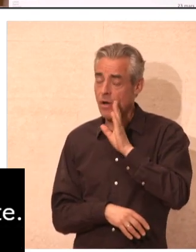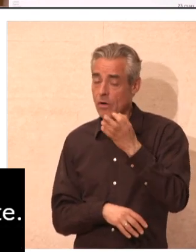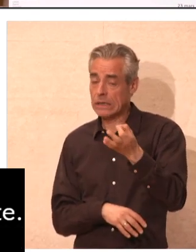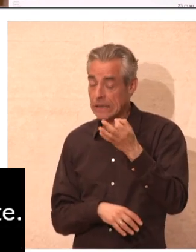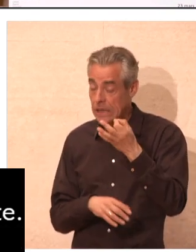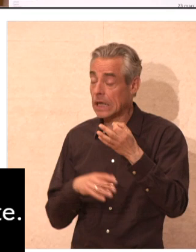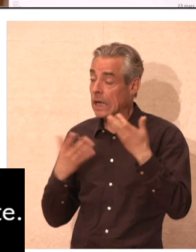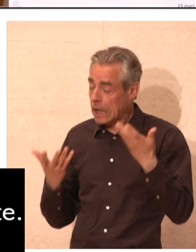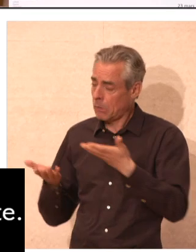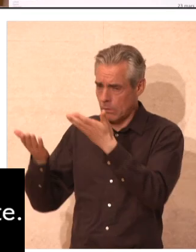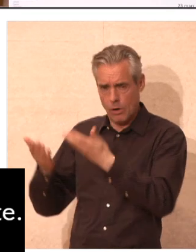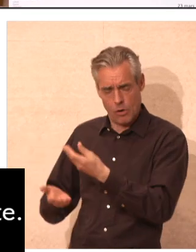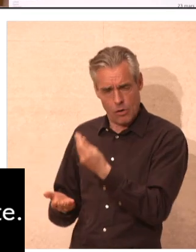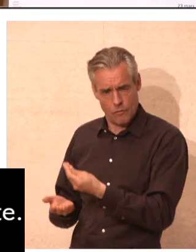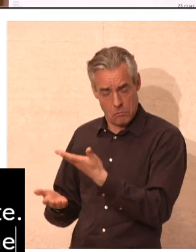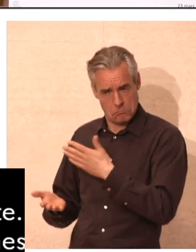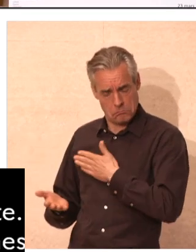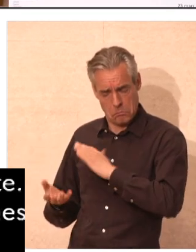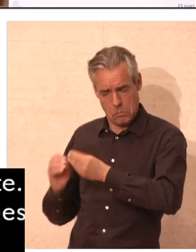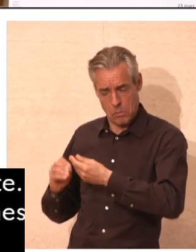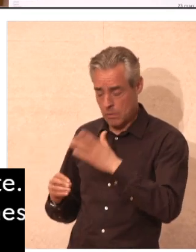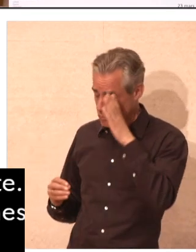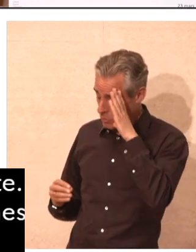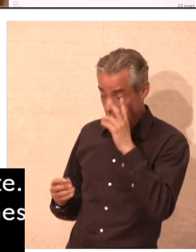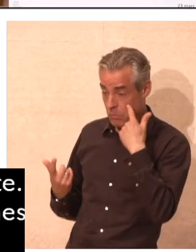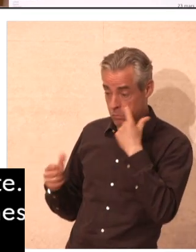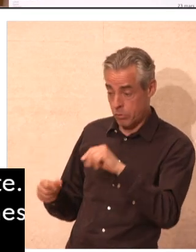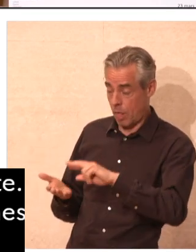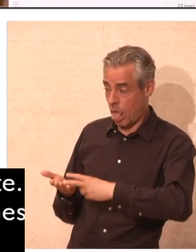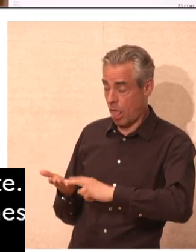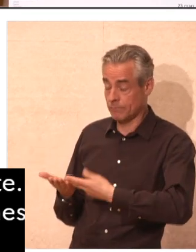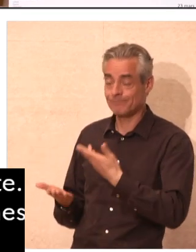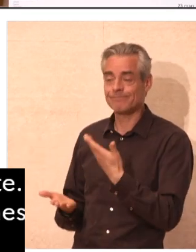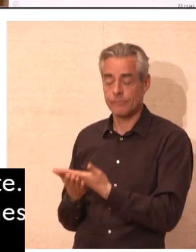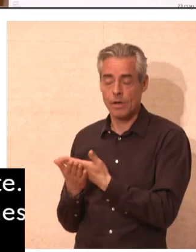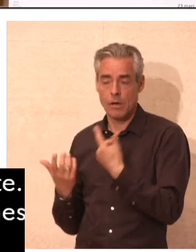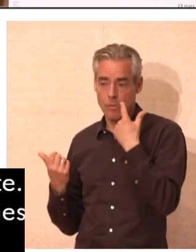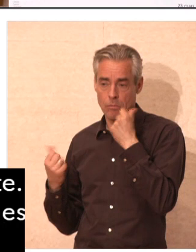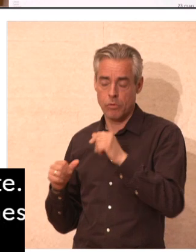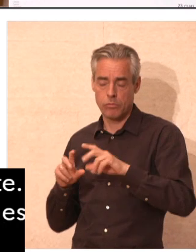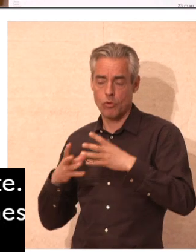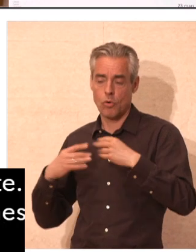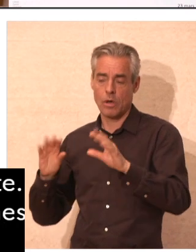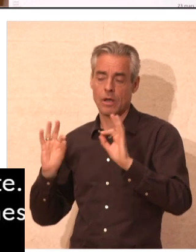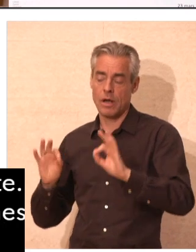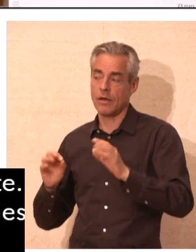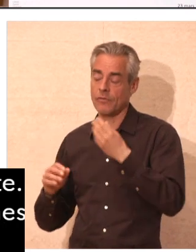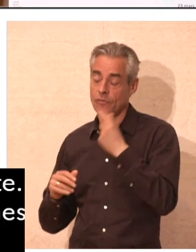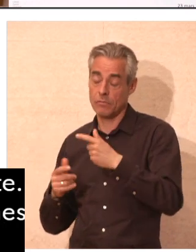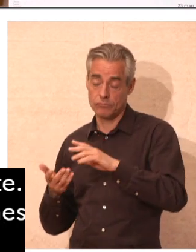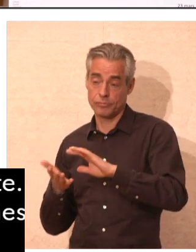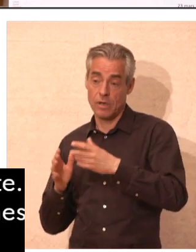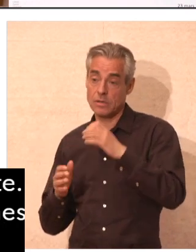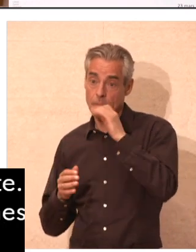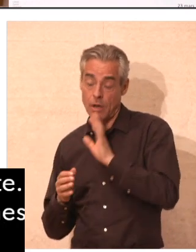rapporter quand même des problèmes de sommeil chez leurs enfants. Donc ça, c'est quelque chose qui est bien démontré. Donc, c'est rapporté par